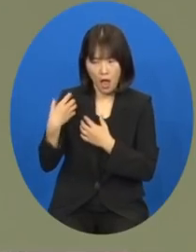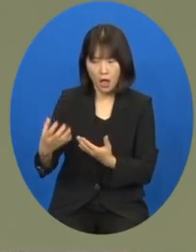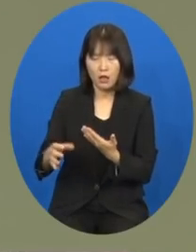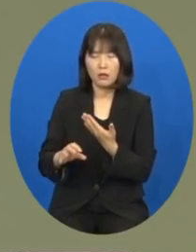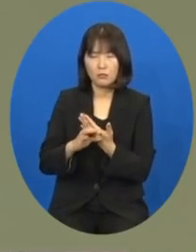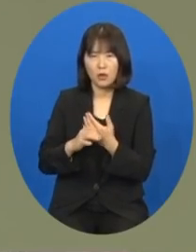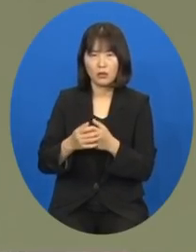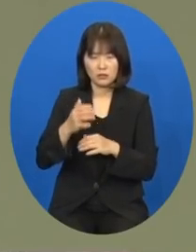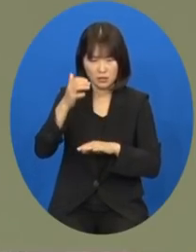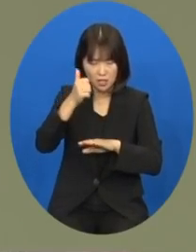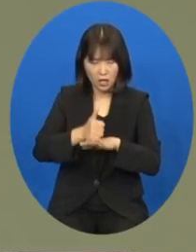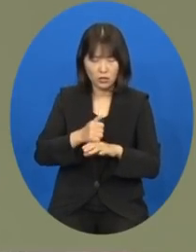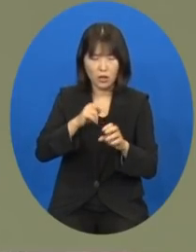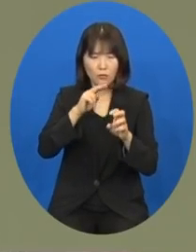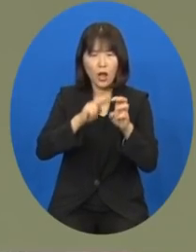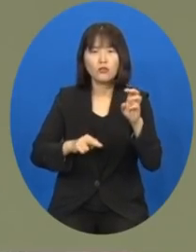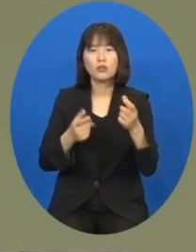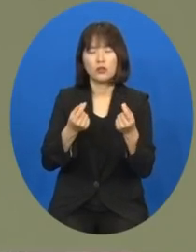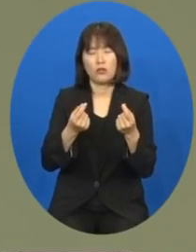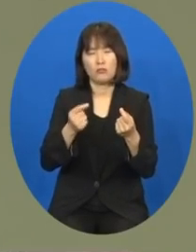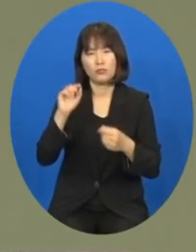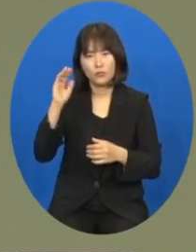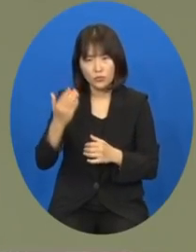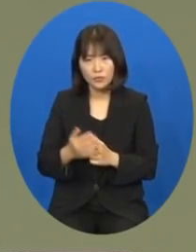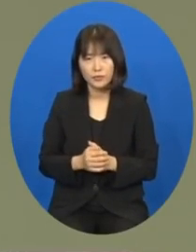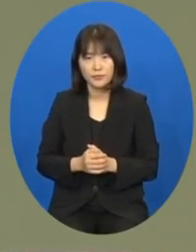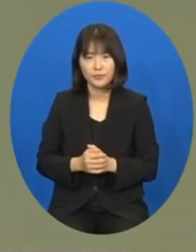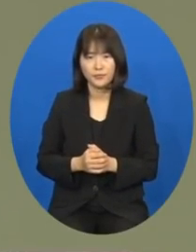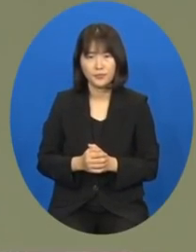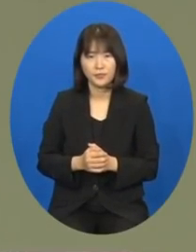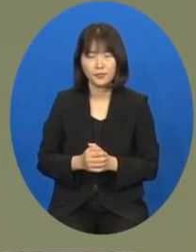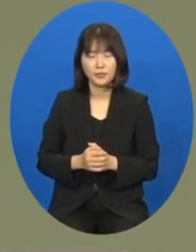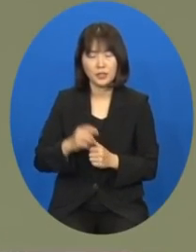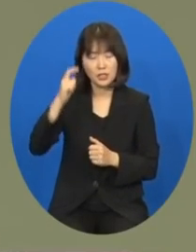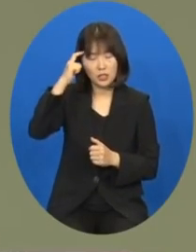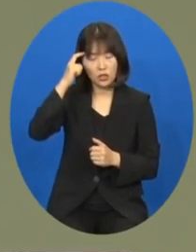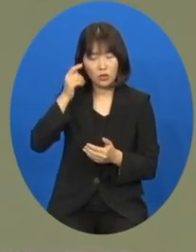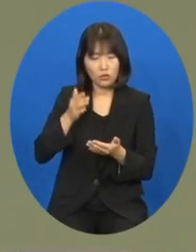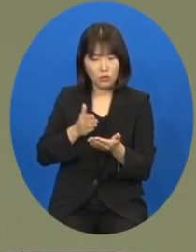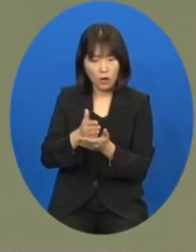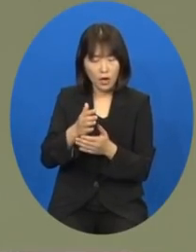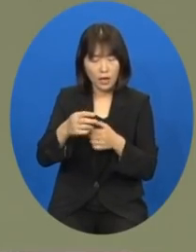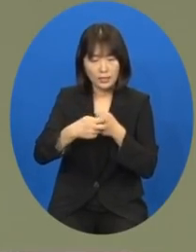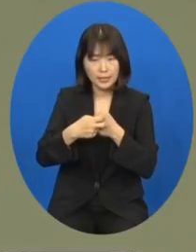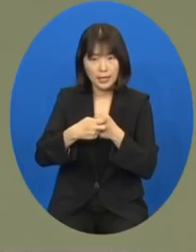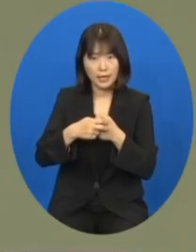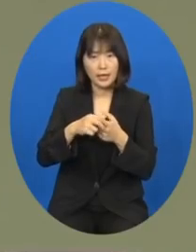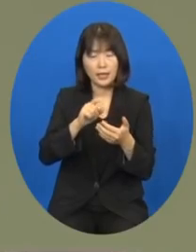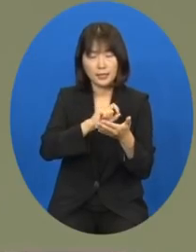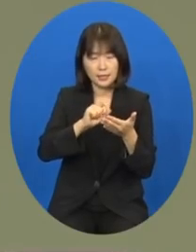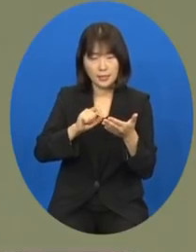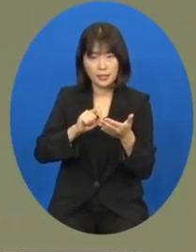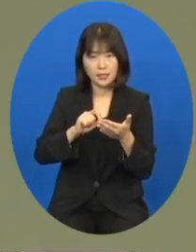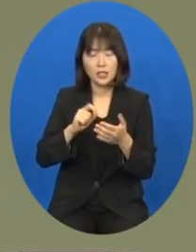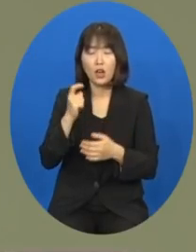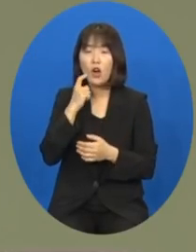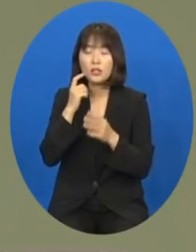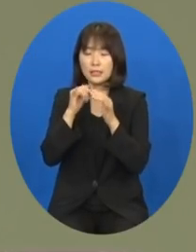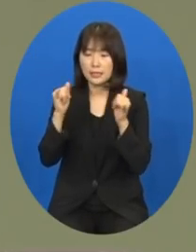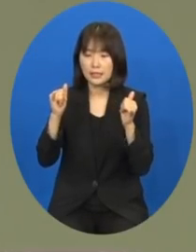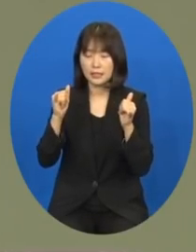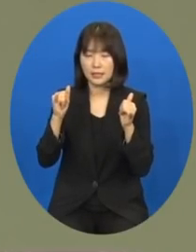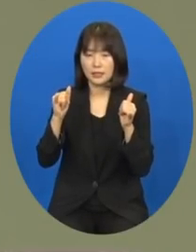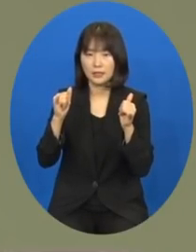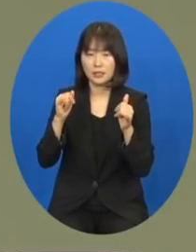겁니다 스카 팩의 라고 하는 기독교 정신과 의사가 쓴 거짓에 사람들은 책이 있으 한번 읽어보시기 바랍니다 거기 보면